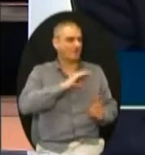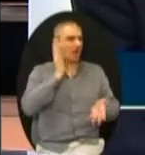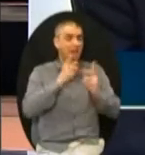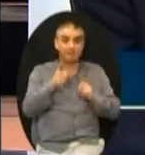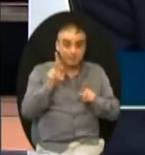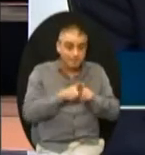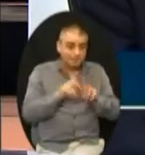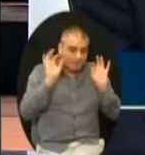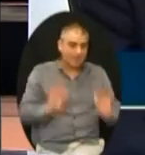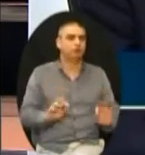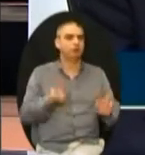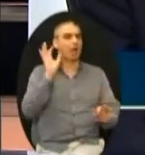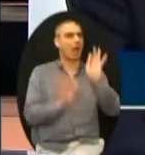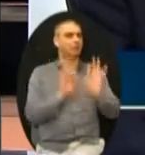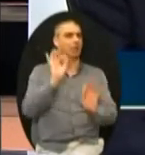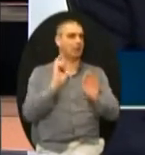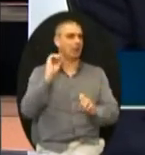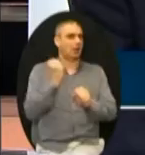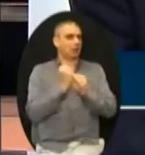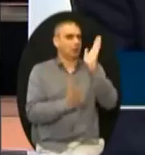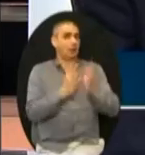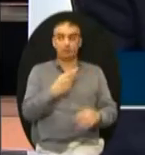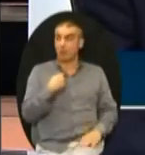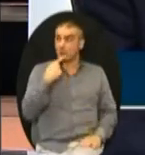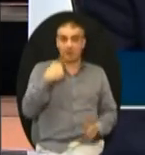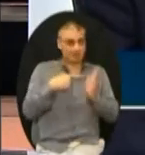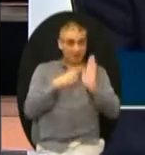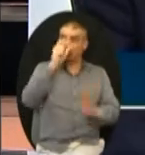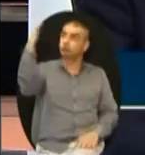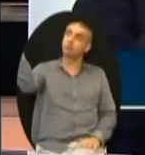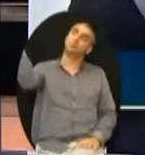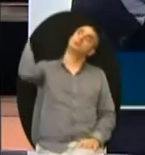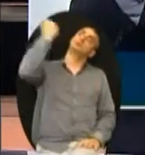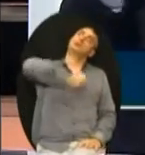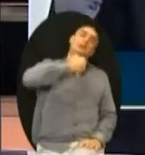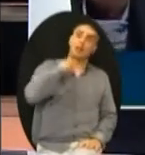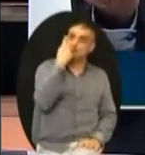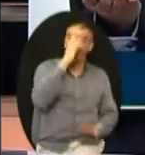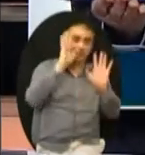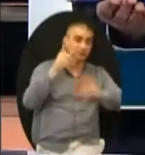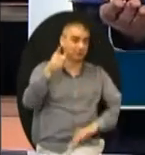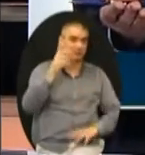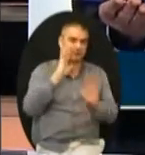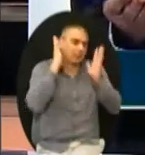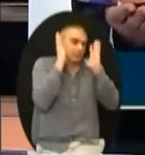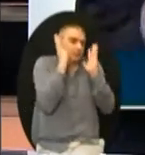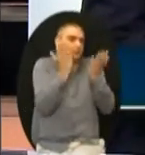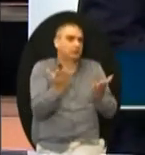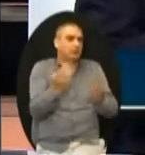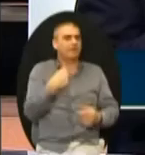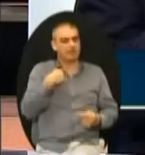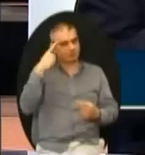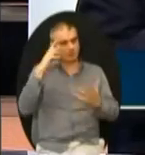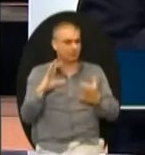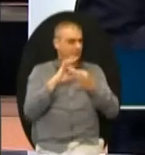הסתה לאלימות. כאשר אני מראה בן אדם שהולך לדקור אותי בסרט, זה מה שקורה, אני רואה את זה, זה סרטון מזעזע. ואני